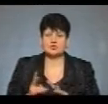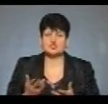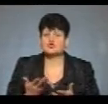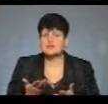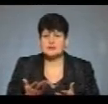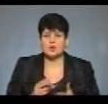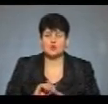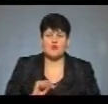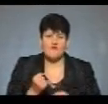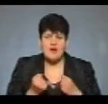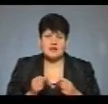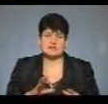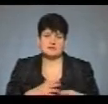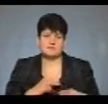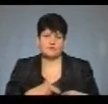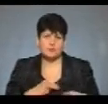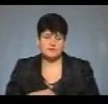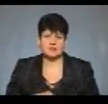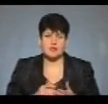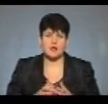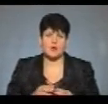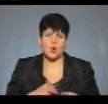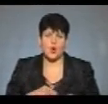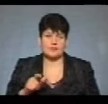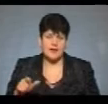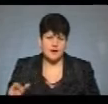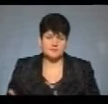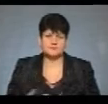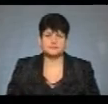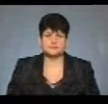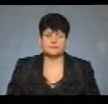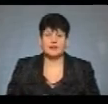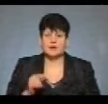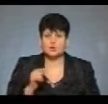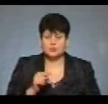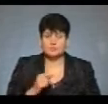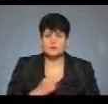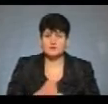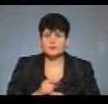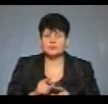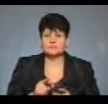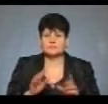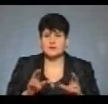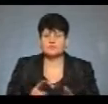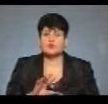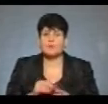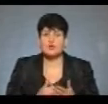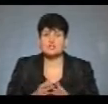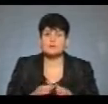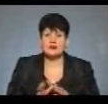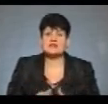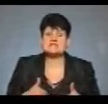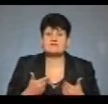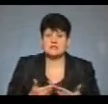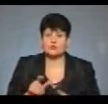товариш, співробітник, колега і так далі. І тут працював той принцип, що самі політичні партії зверталися